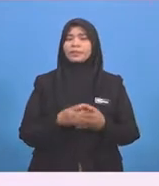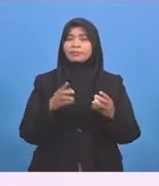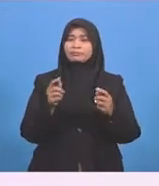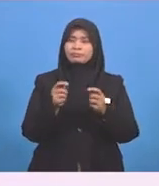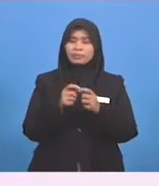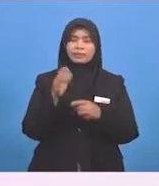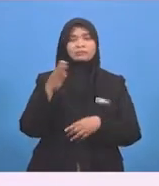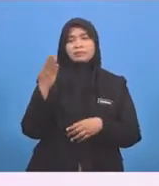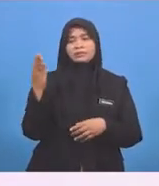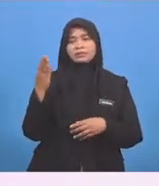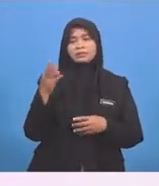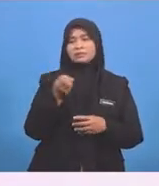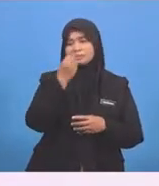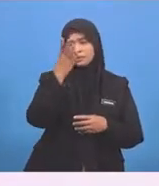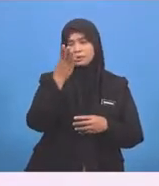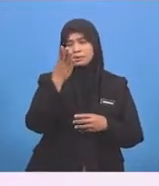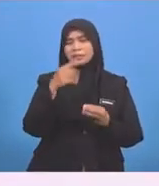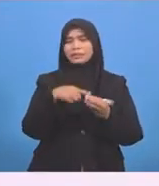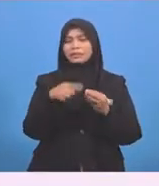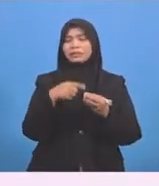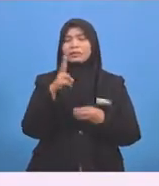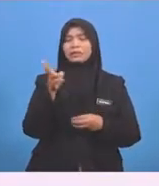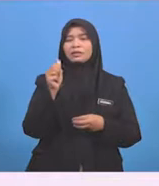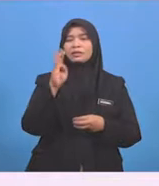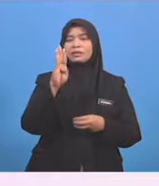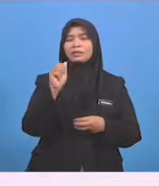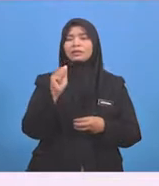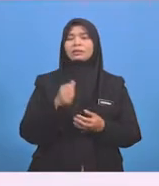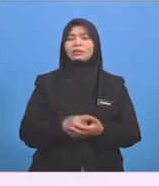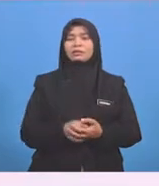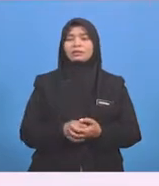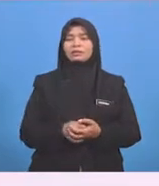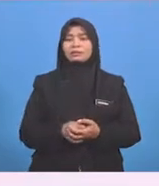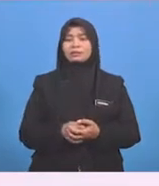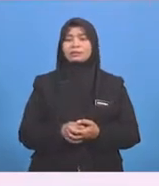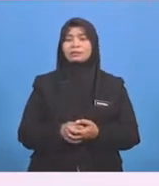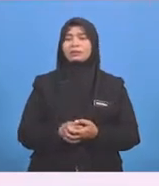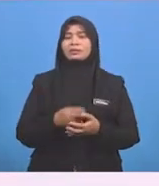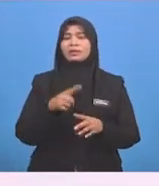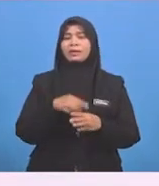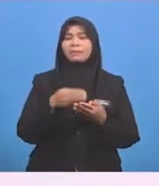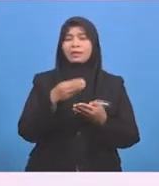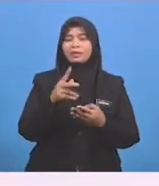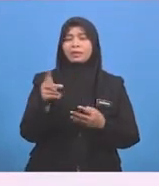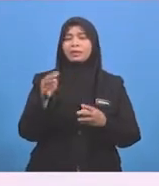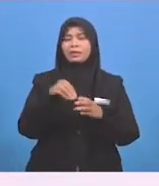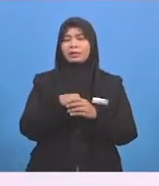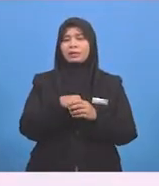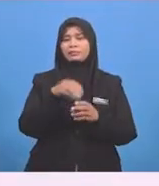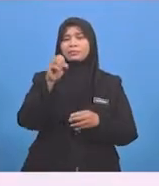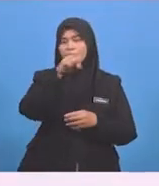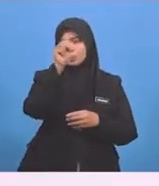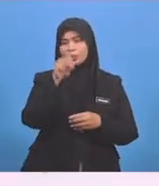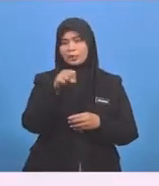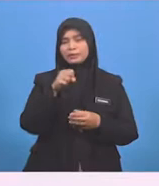Seperti biasa, maklumat berkaitan haba pendam tentu dan muatan haba tentu diberikan di dalam